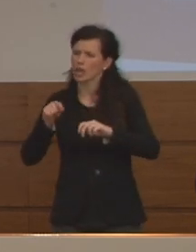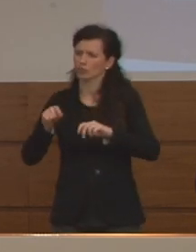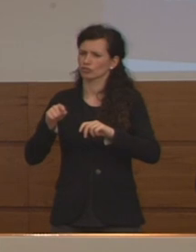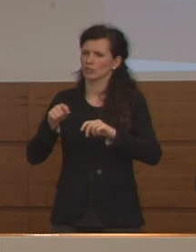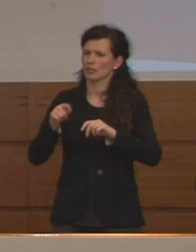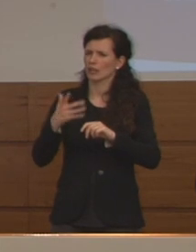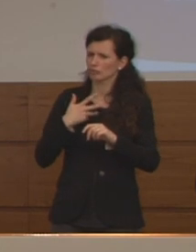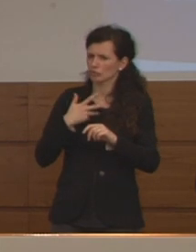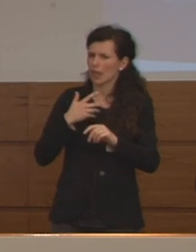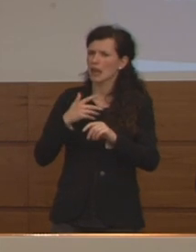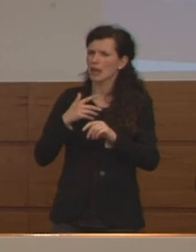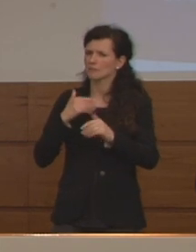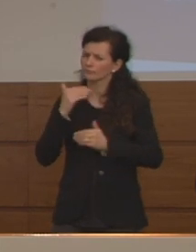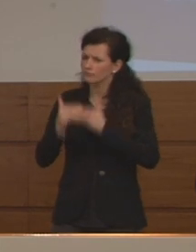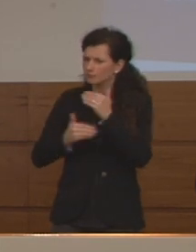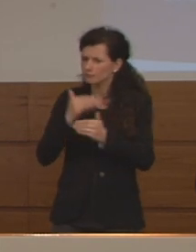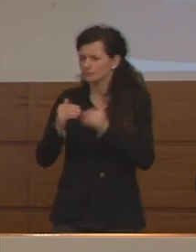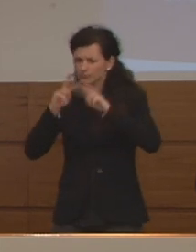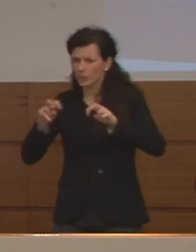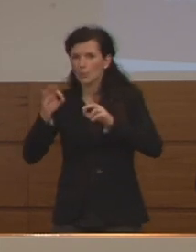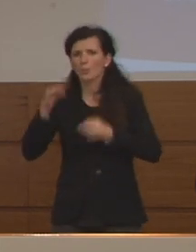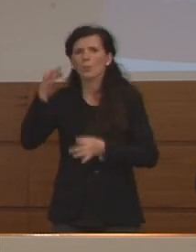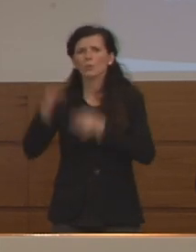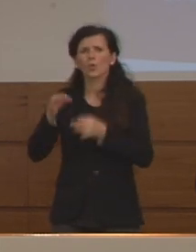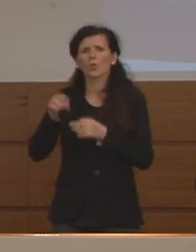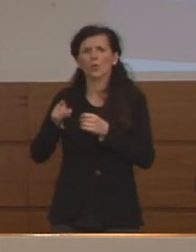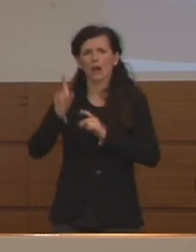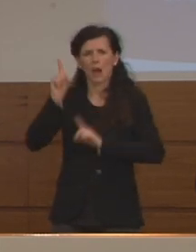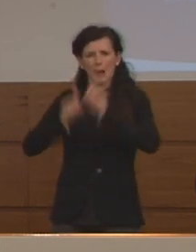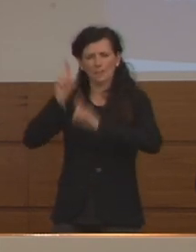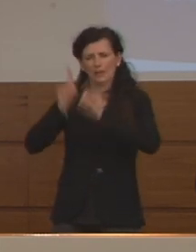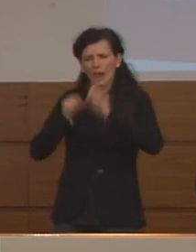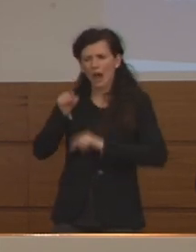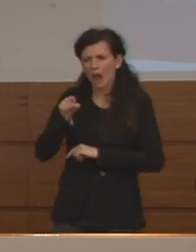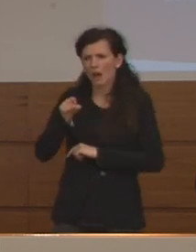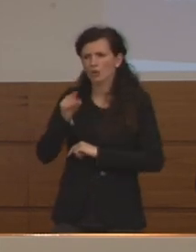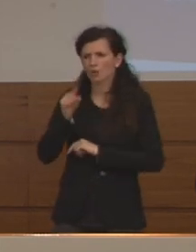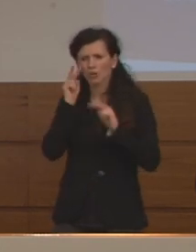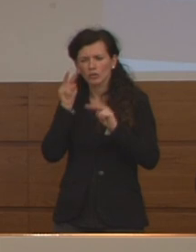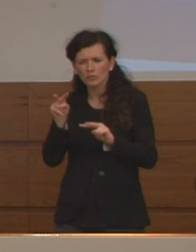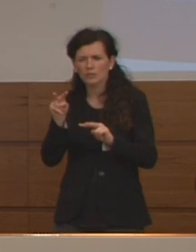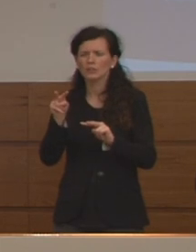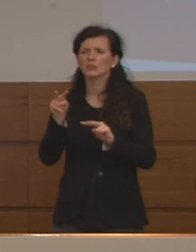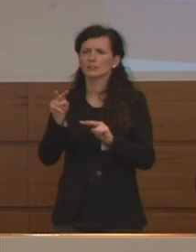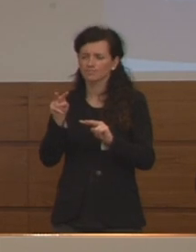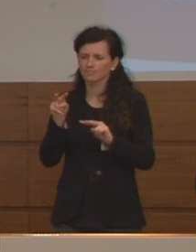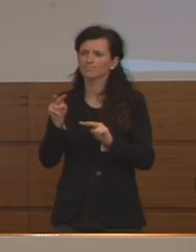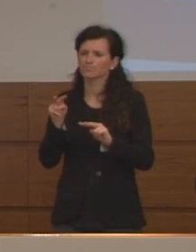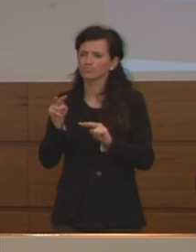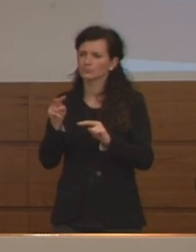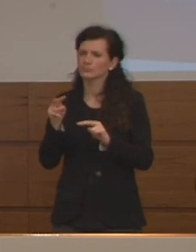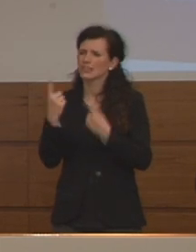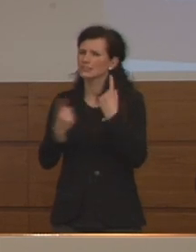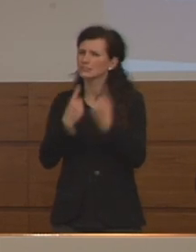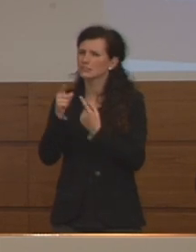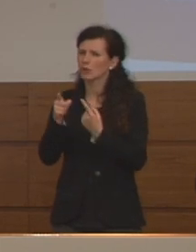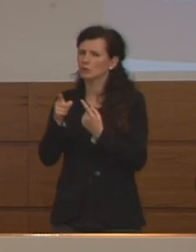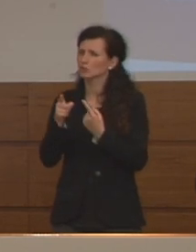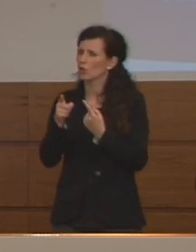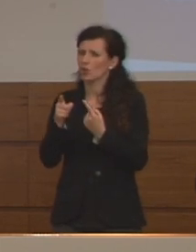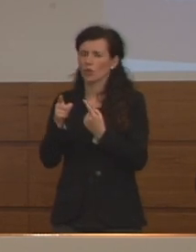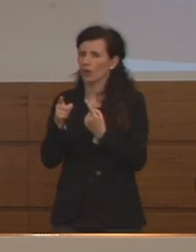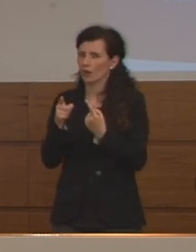sono attività in corso detto la stessa procura di milano per quel che riguarda appunto l'azione che è stata messa in campo ecco